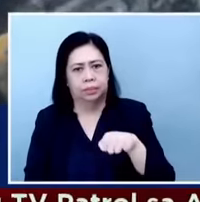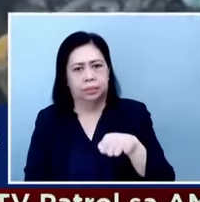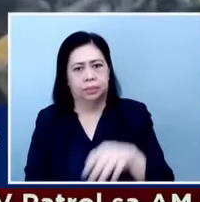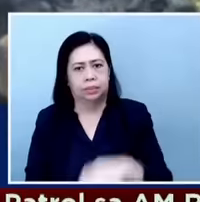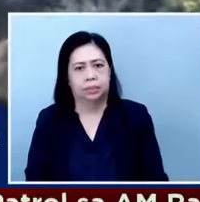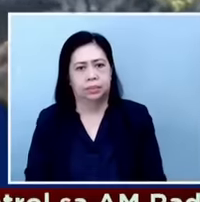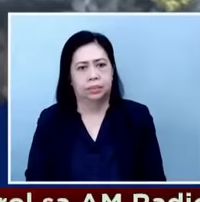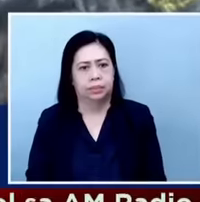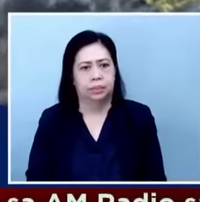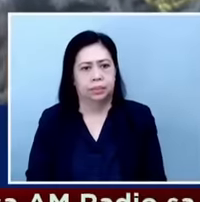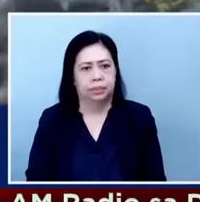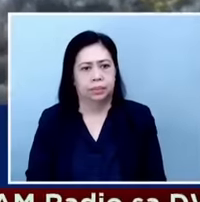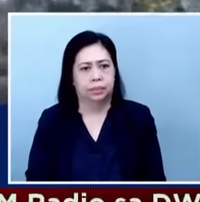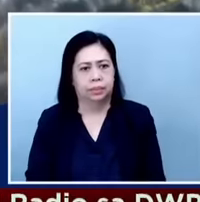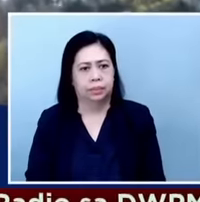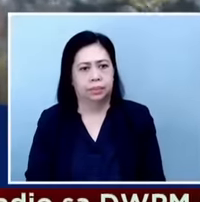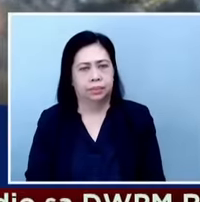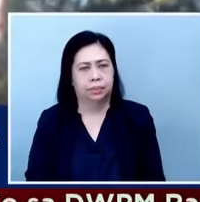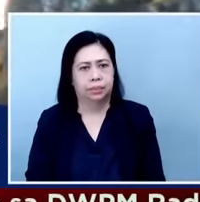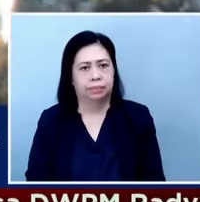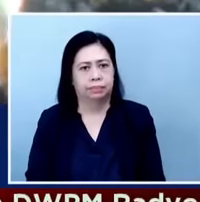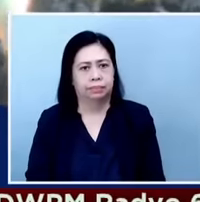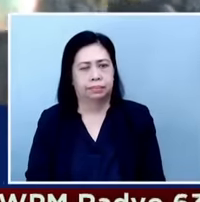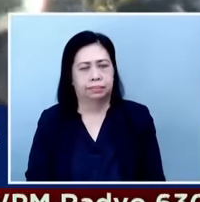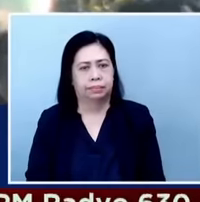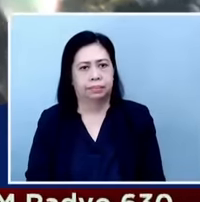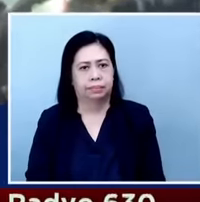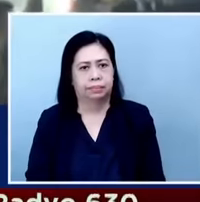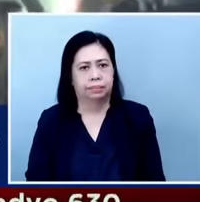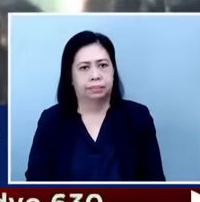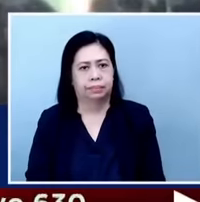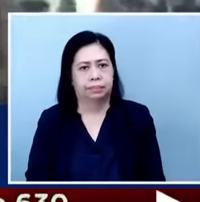gumagalaw na mabilis ang andas ng poong mahal na Nazareno.